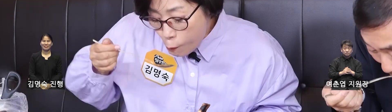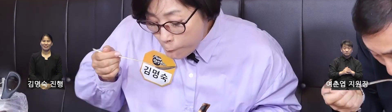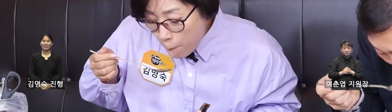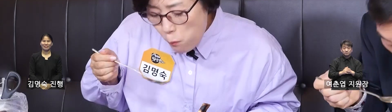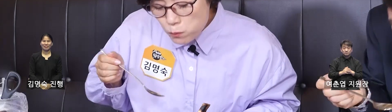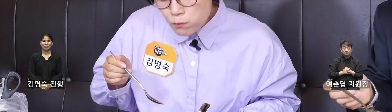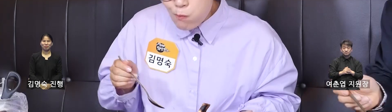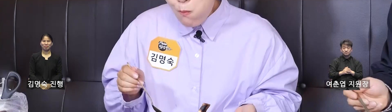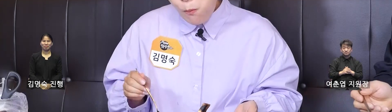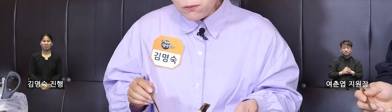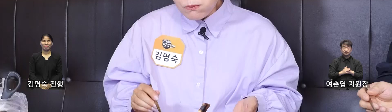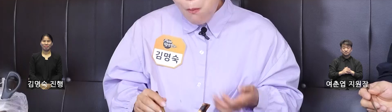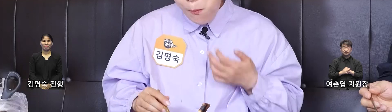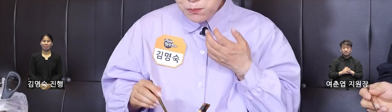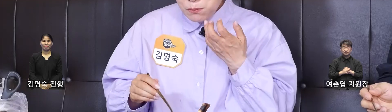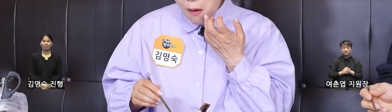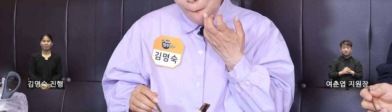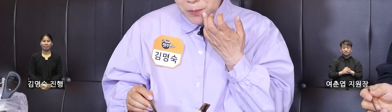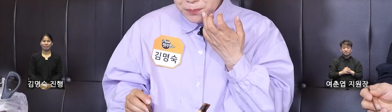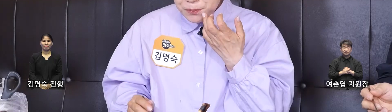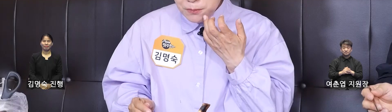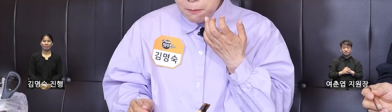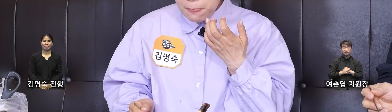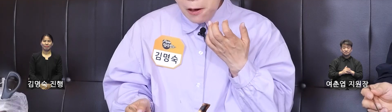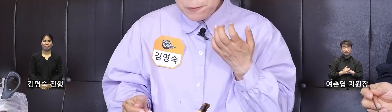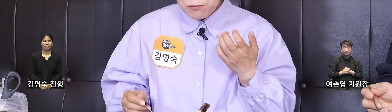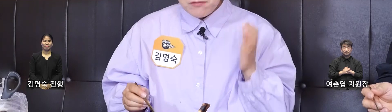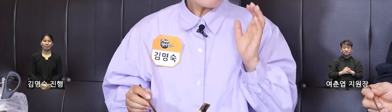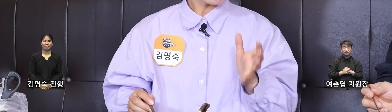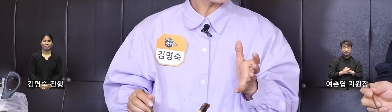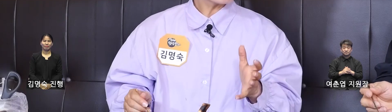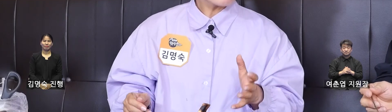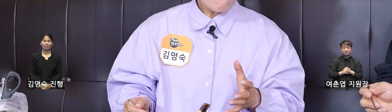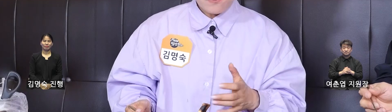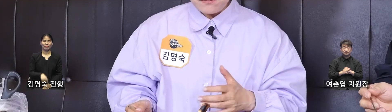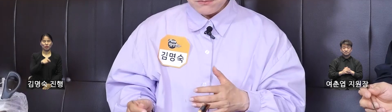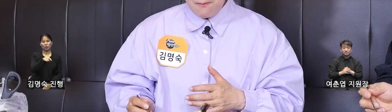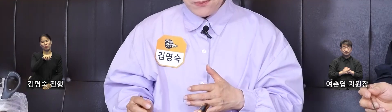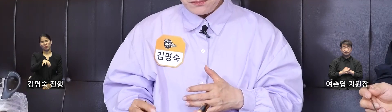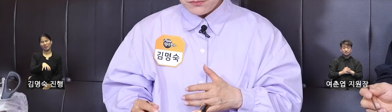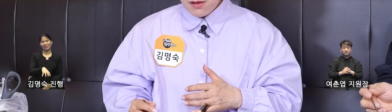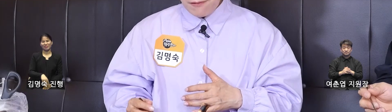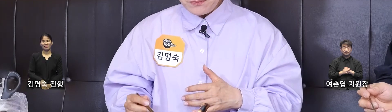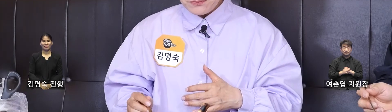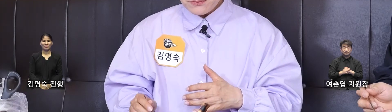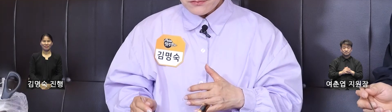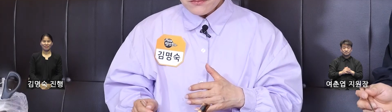네, 여기는요.